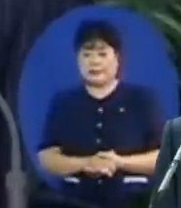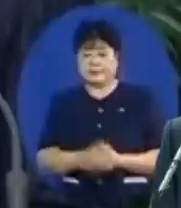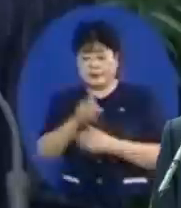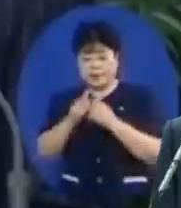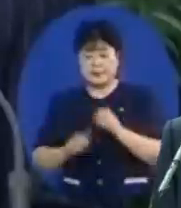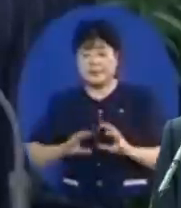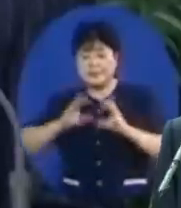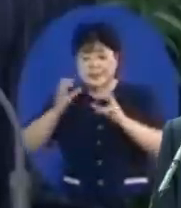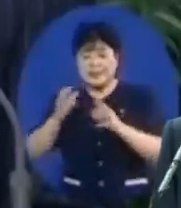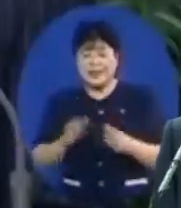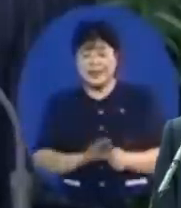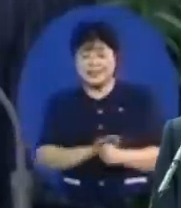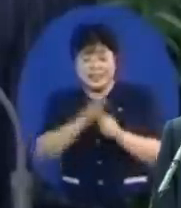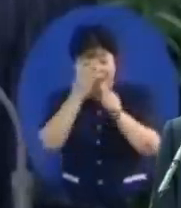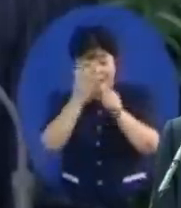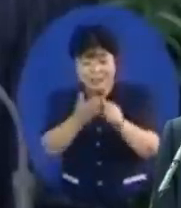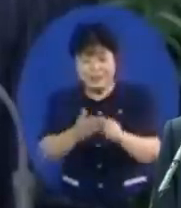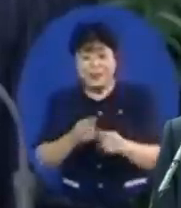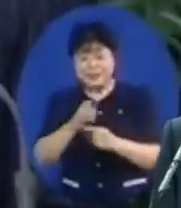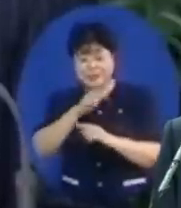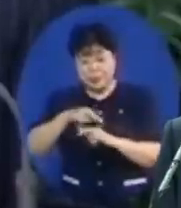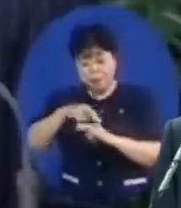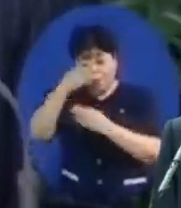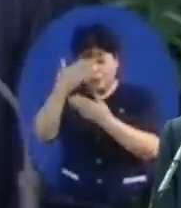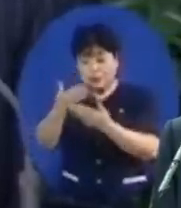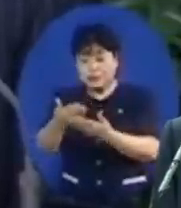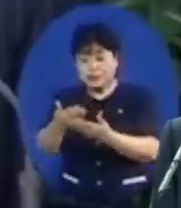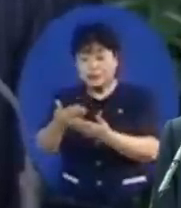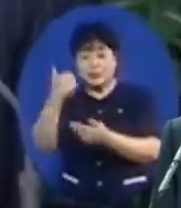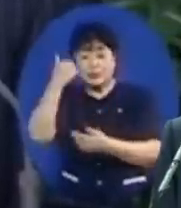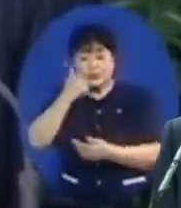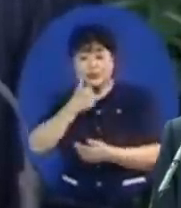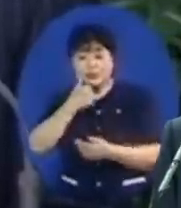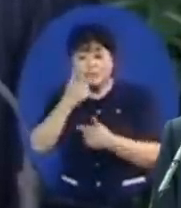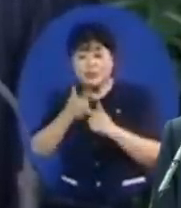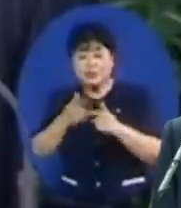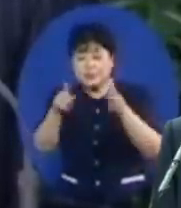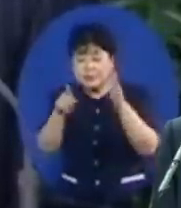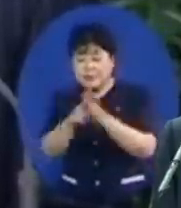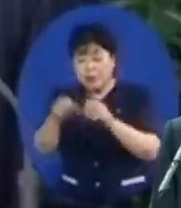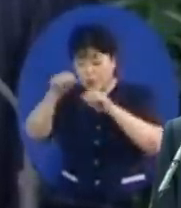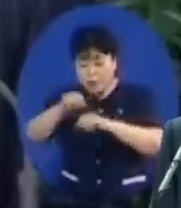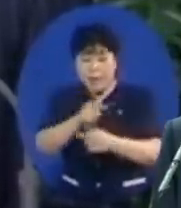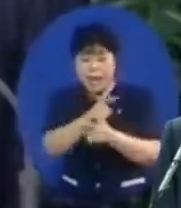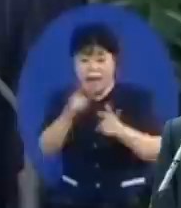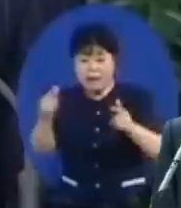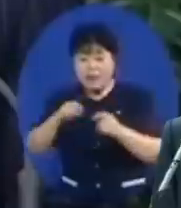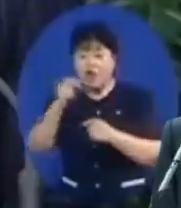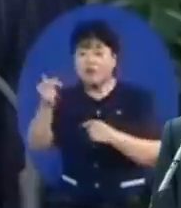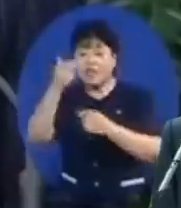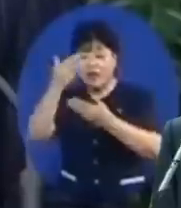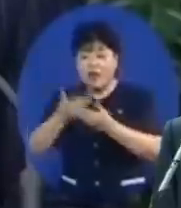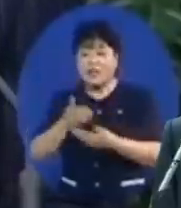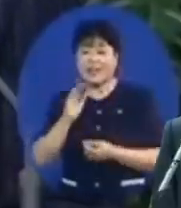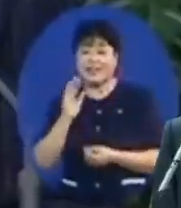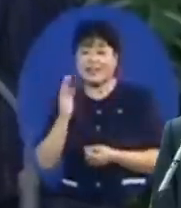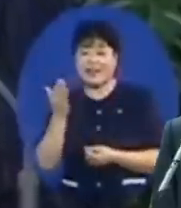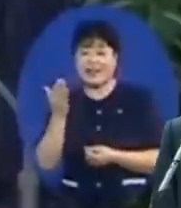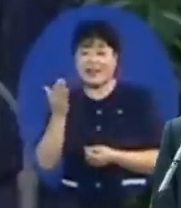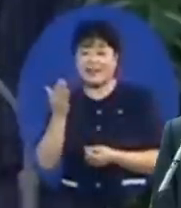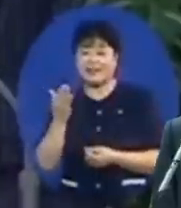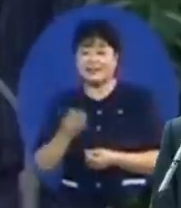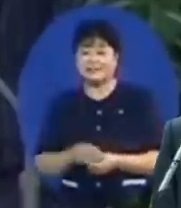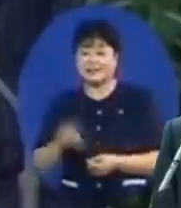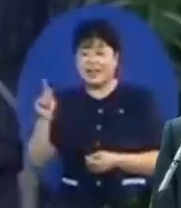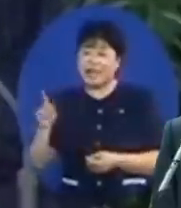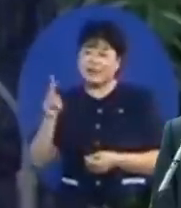하나님이 세상을 이처럼 사랑하사 독생자를 주셨으니 누구든지 저를 믿으면 멸망하지 않고 영생을 얻으리라. 그냥